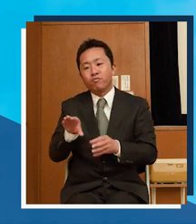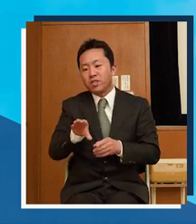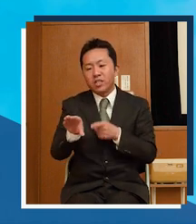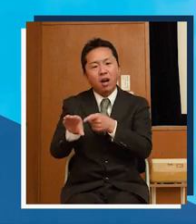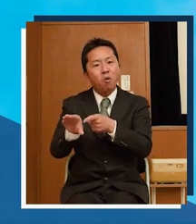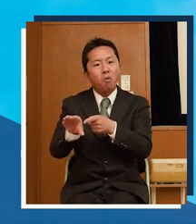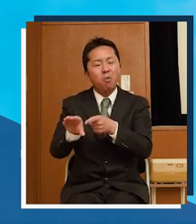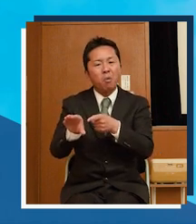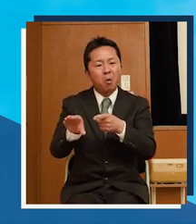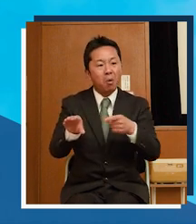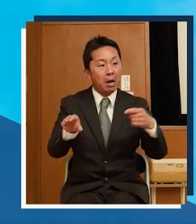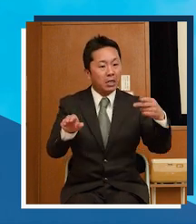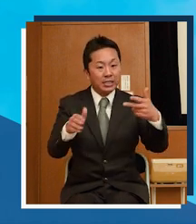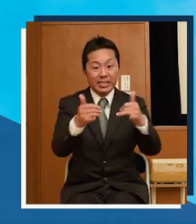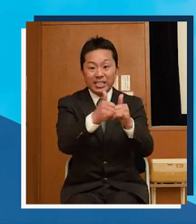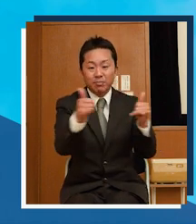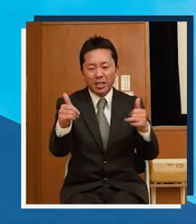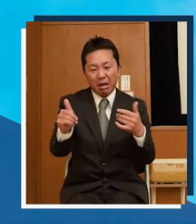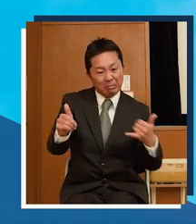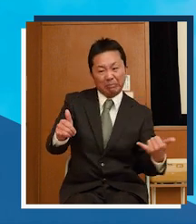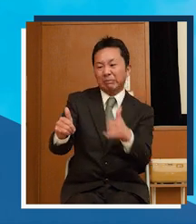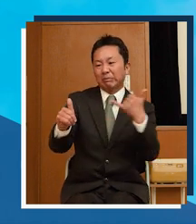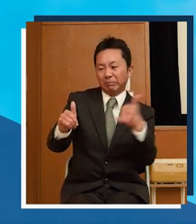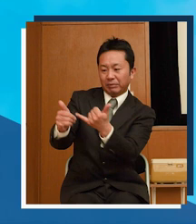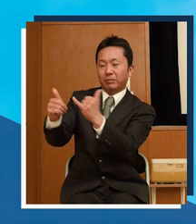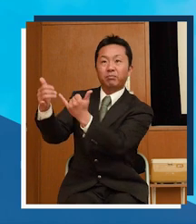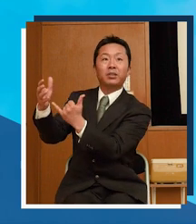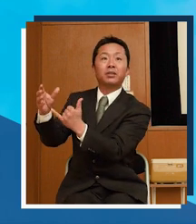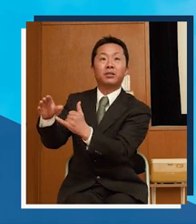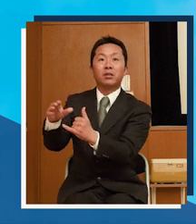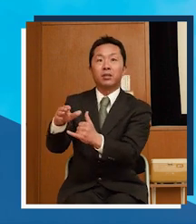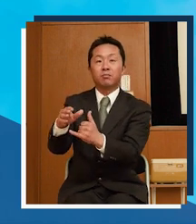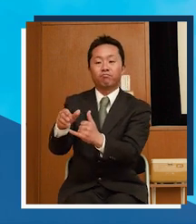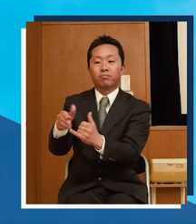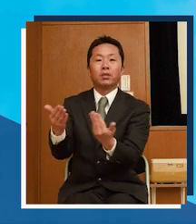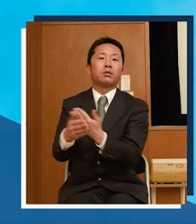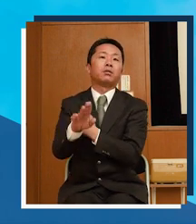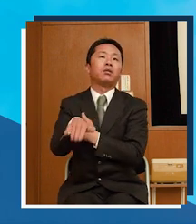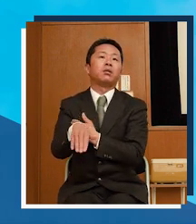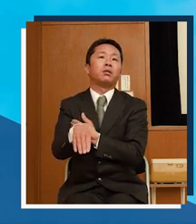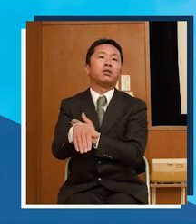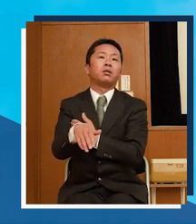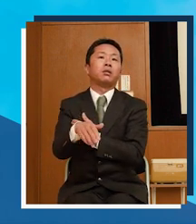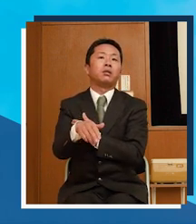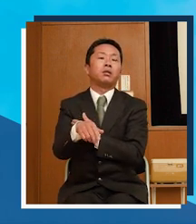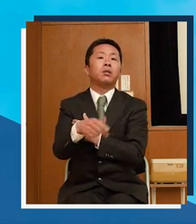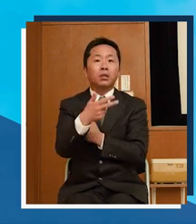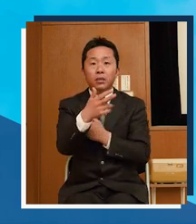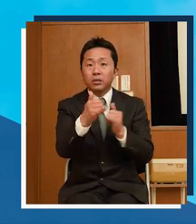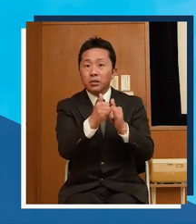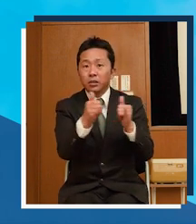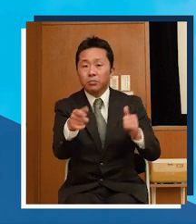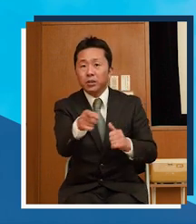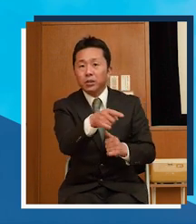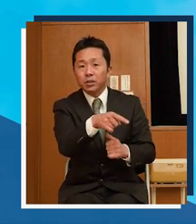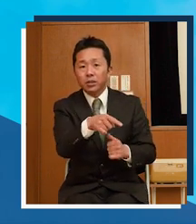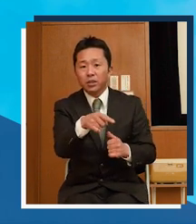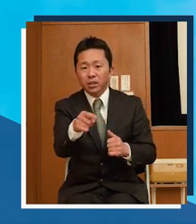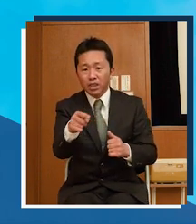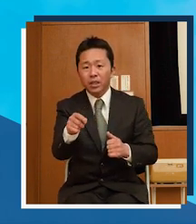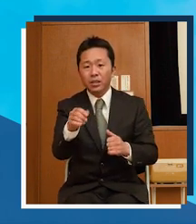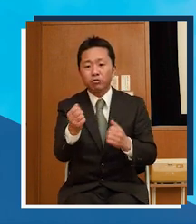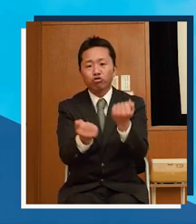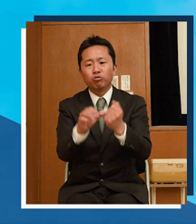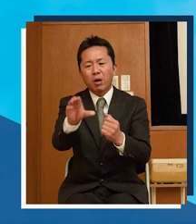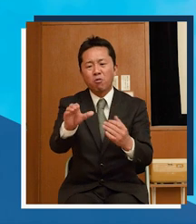あの焼き払えということでその時に言わせた多くのえ住民の方々が焼き打ち